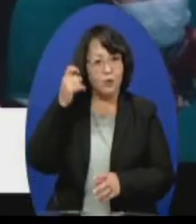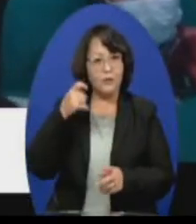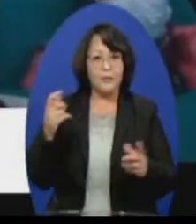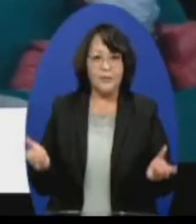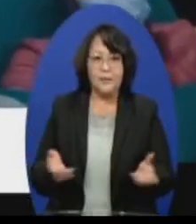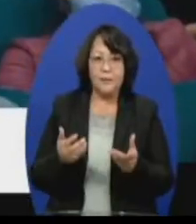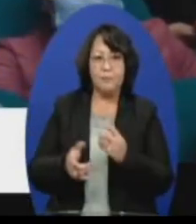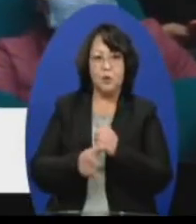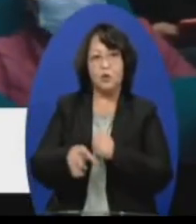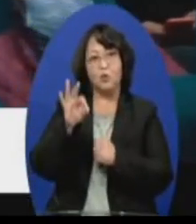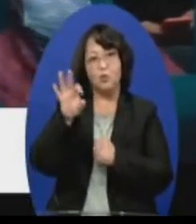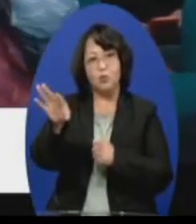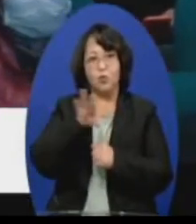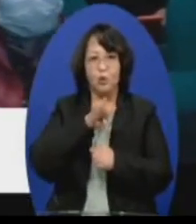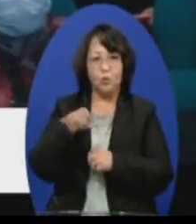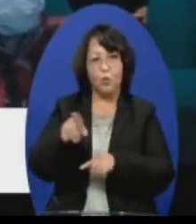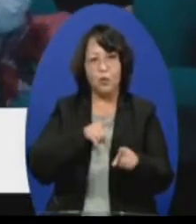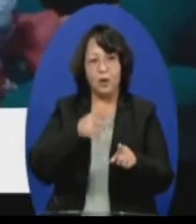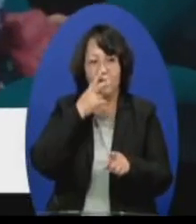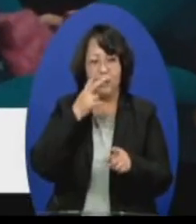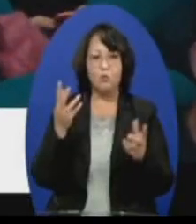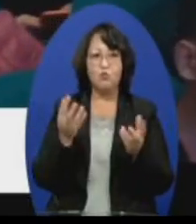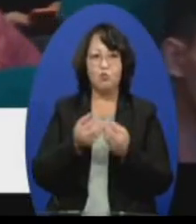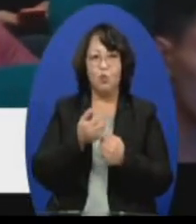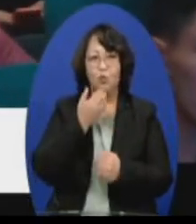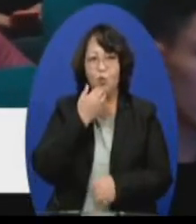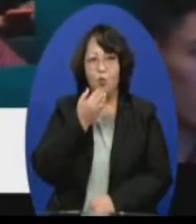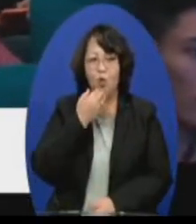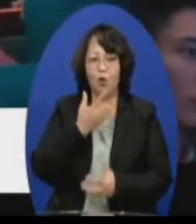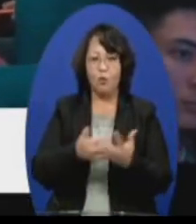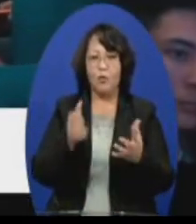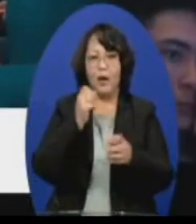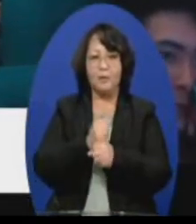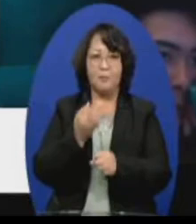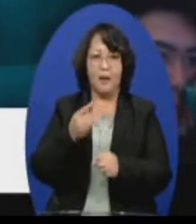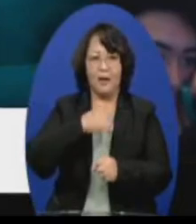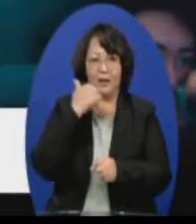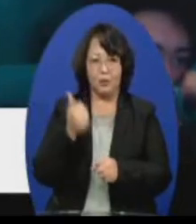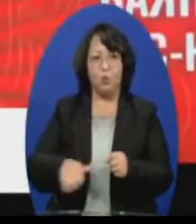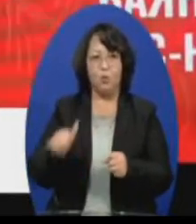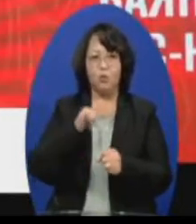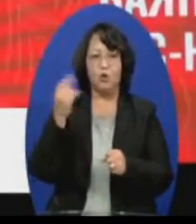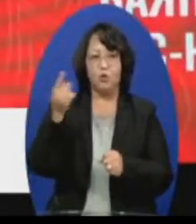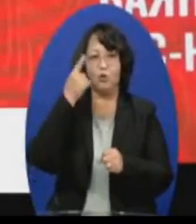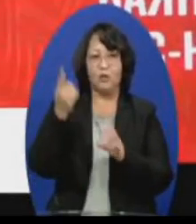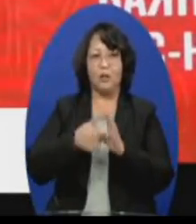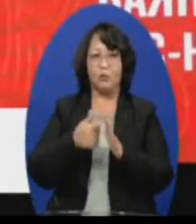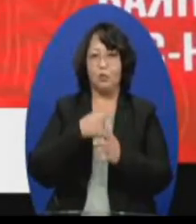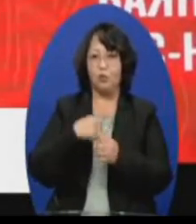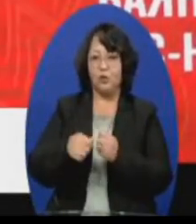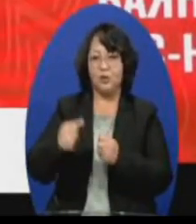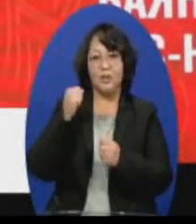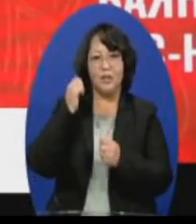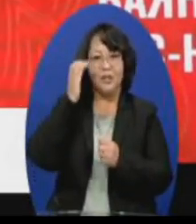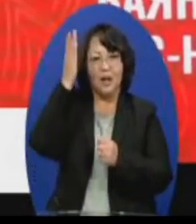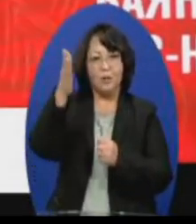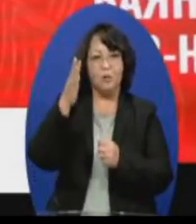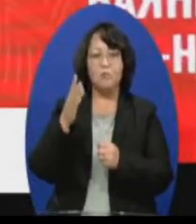сонгоход тусалдаг уралдаан ховор байдаг. Олон хүнийг ажлын байраар хангасан улсдаа өндөр хэмжээний татвар төлөх баялаг бүтээгч нараа